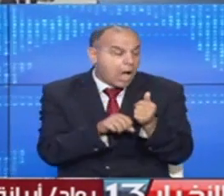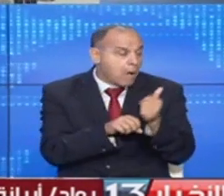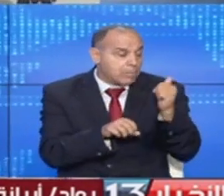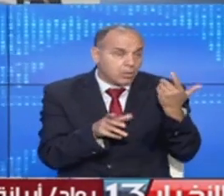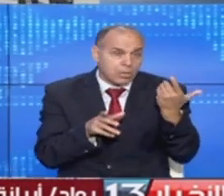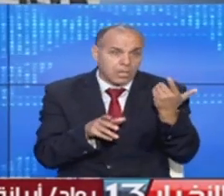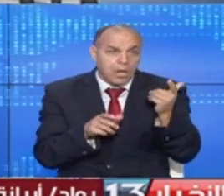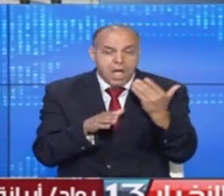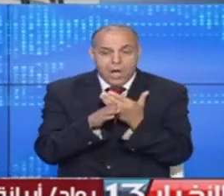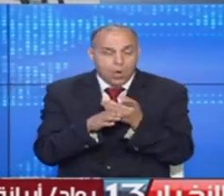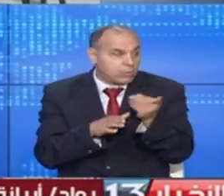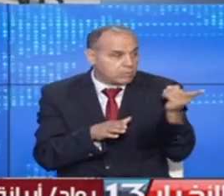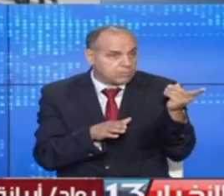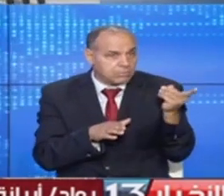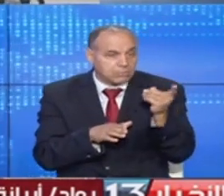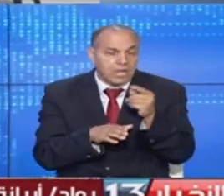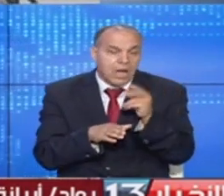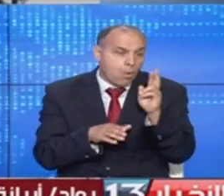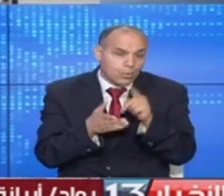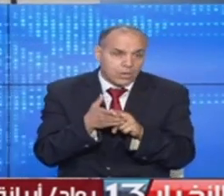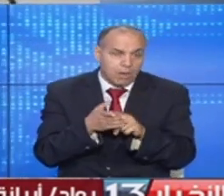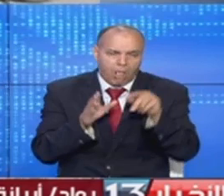والمكتبه المكتب تماما